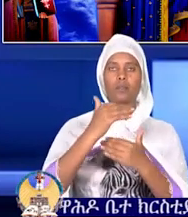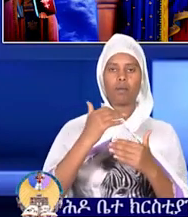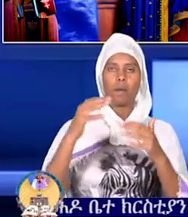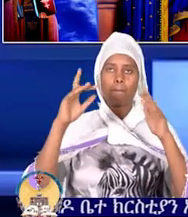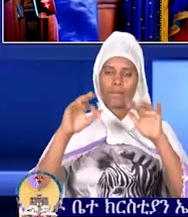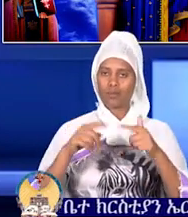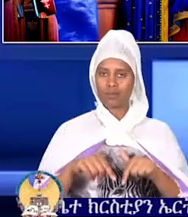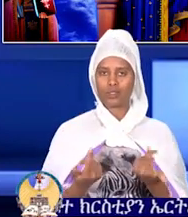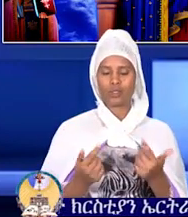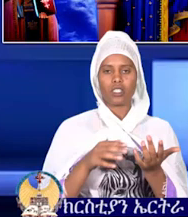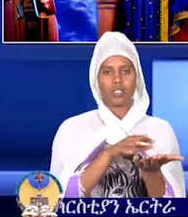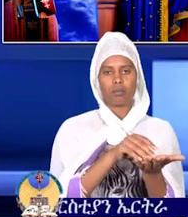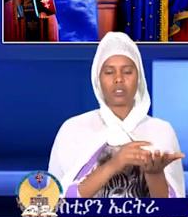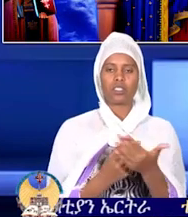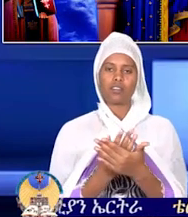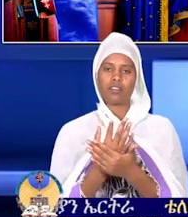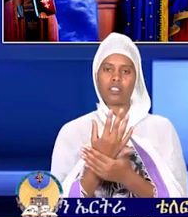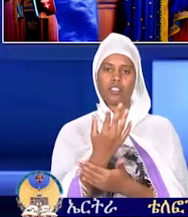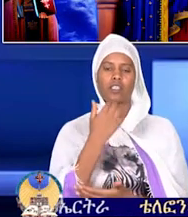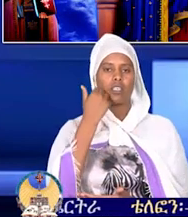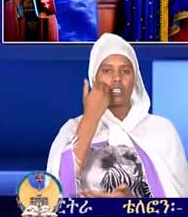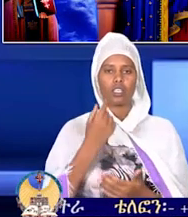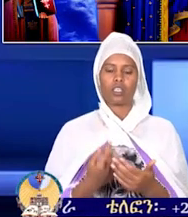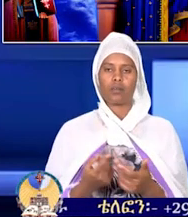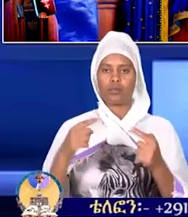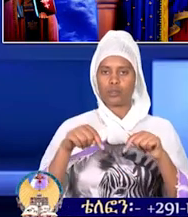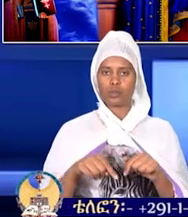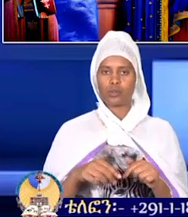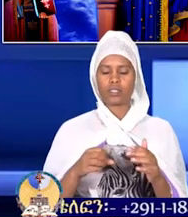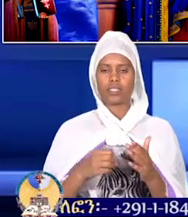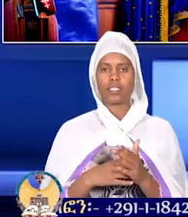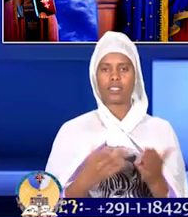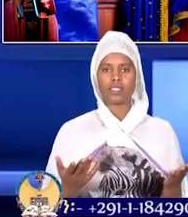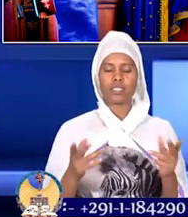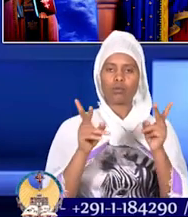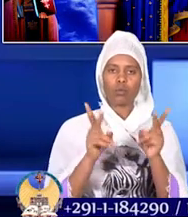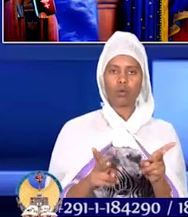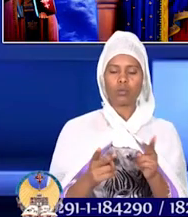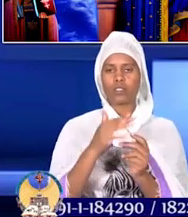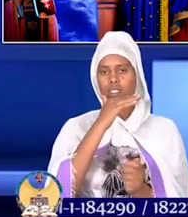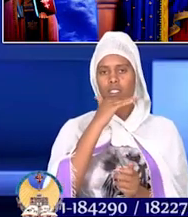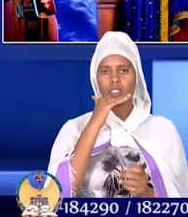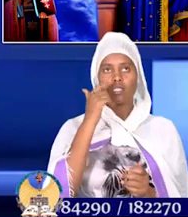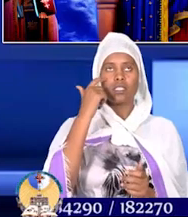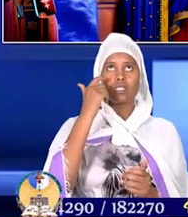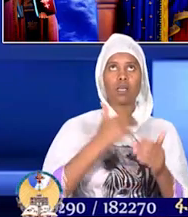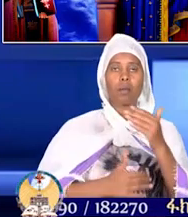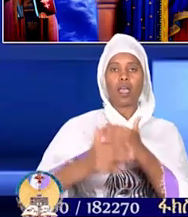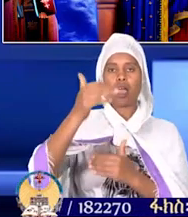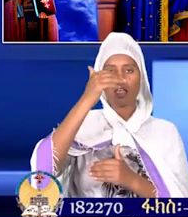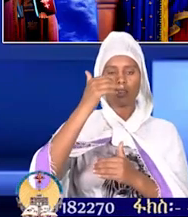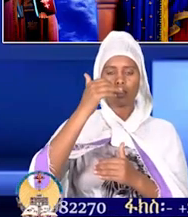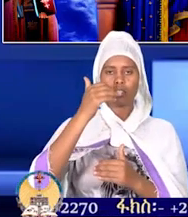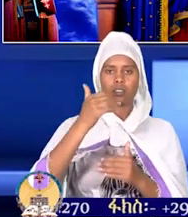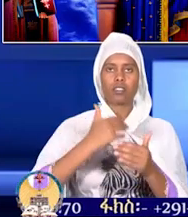ሰማይ ከዓ ዝናብ ሃበ ምድሪ እውን ፍሪኣ ኣቆለት ይብል። ስለዚህ ክንድ ዝዝኣክል